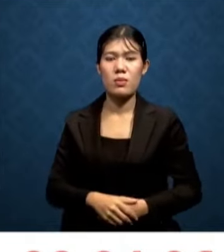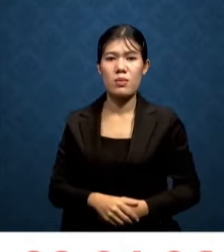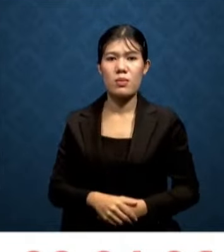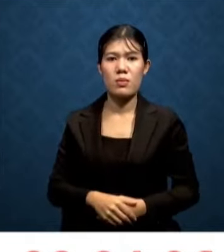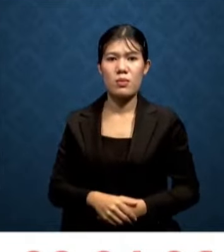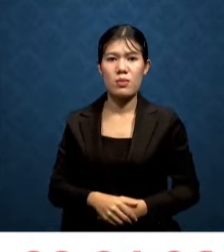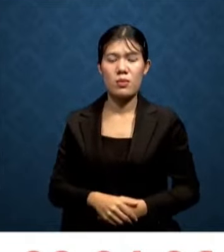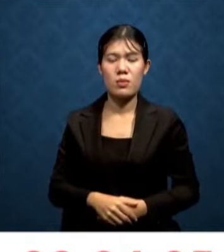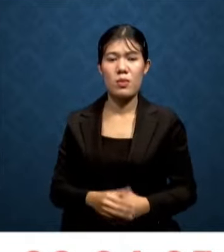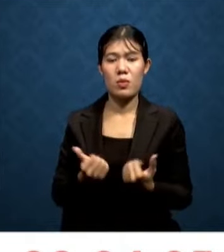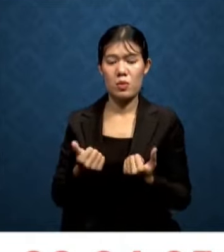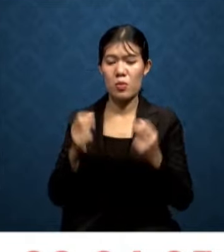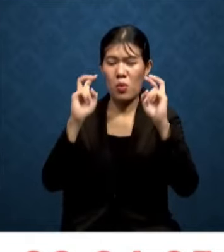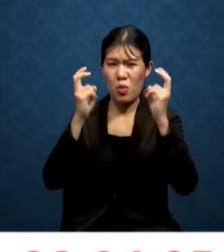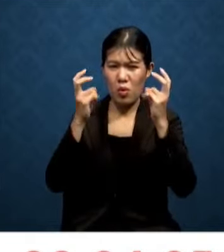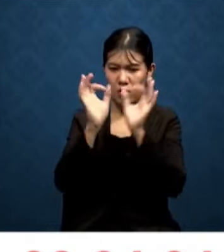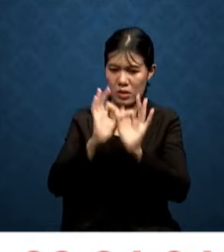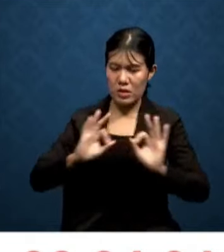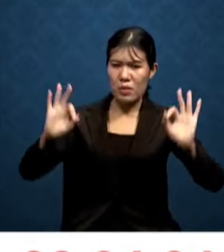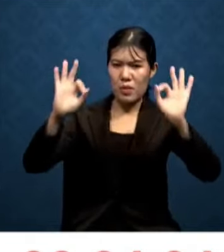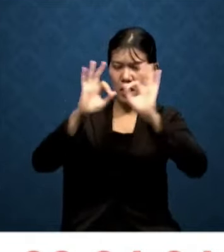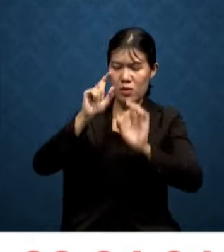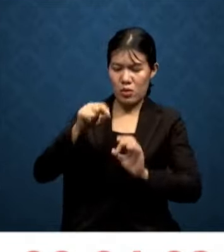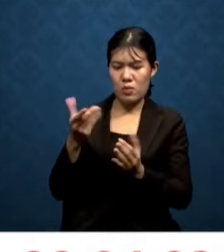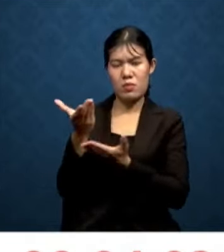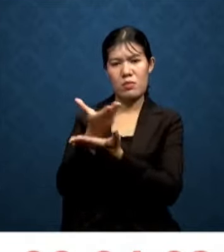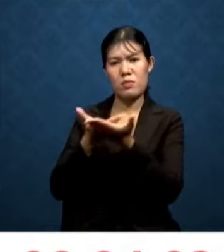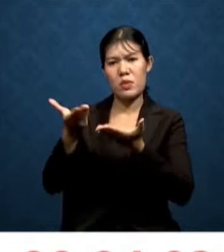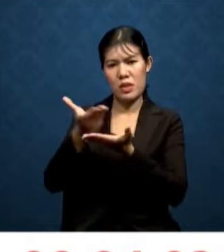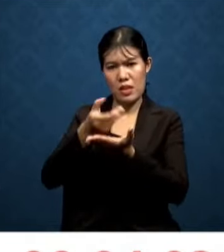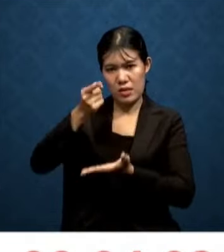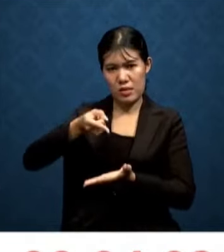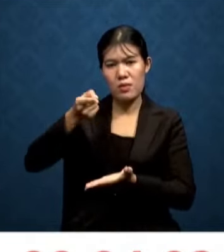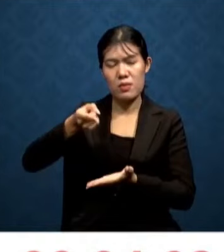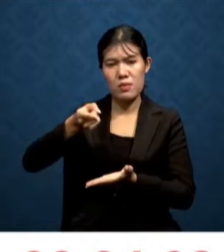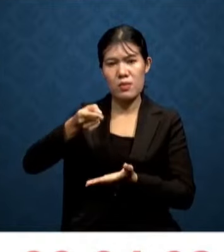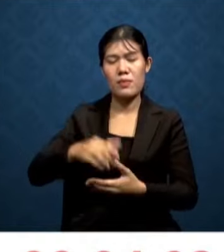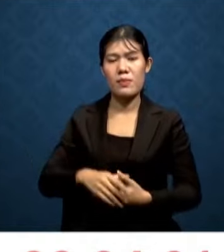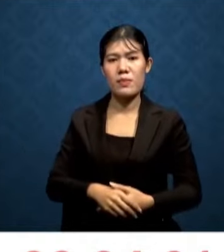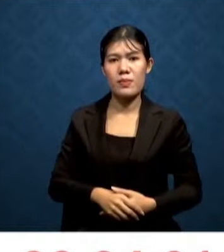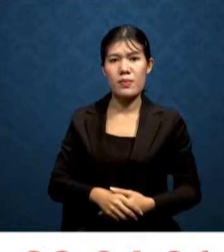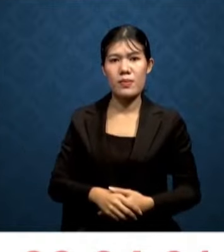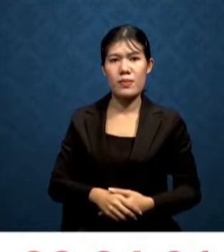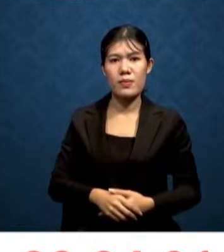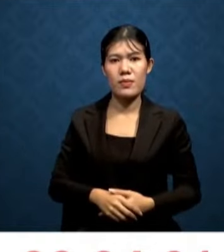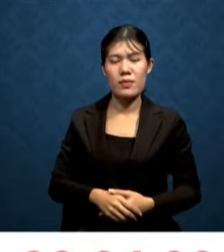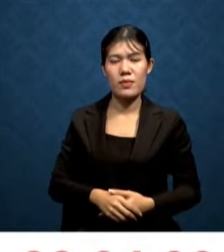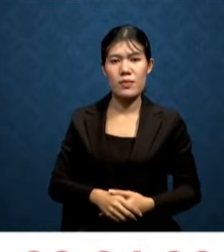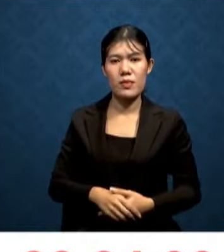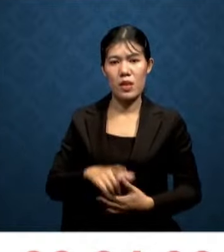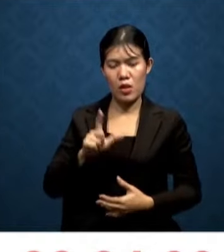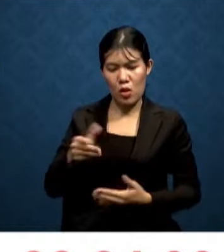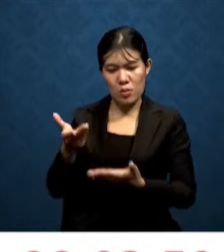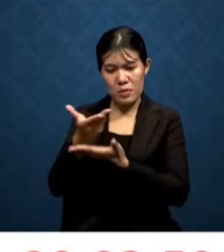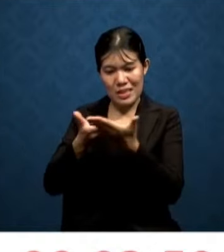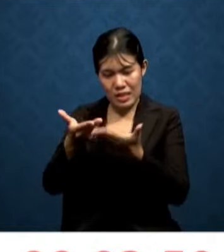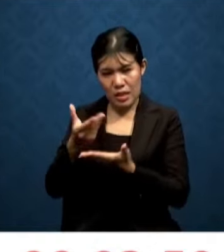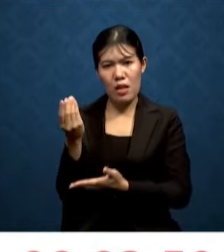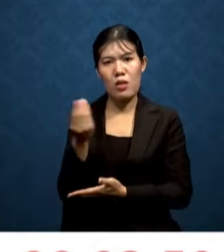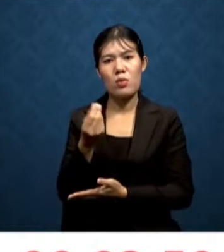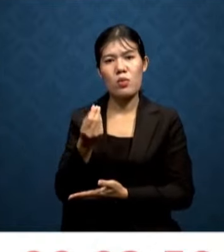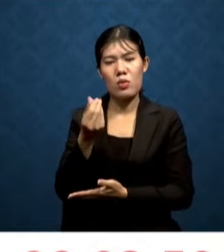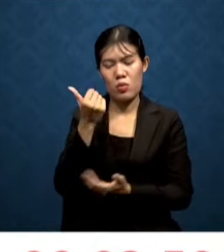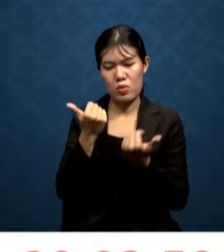ถือเป็นประเด็นที่ควรได้รับการพิจารณาอย่างจริงจังและรวดเร็วเพื่อรักษาความเ